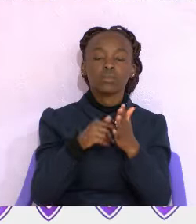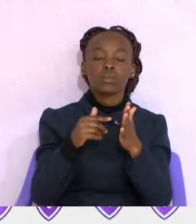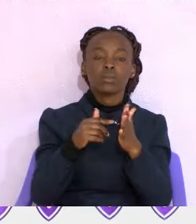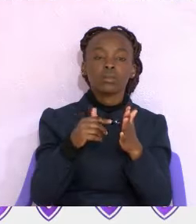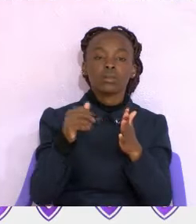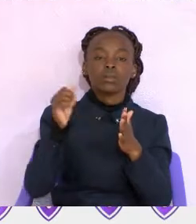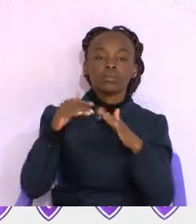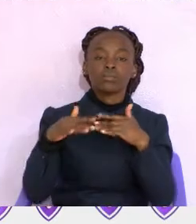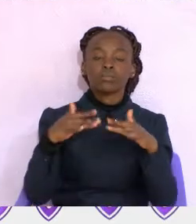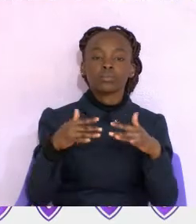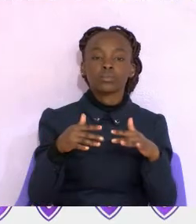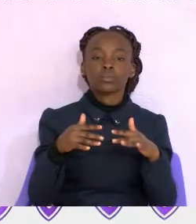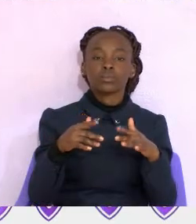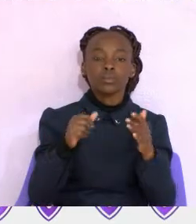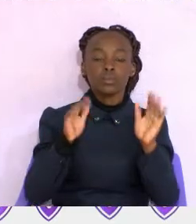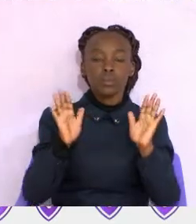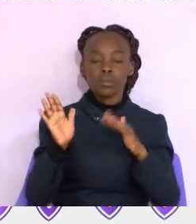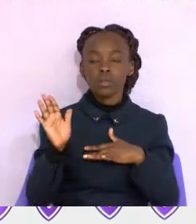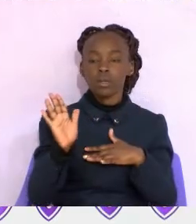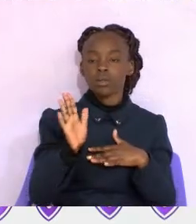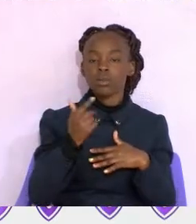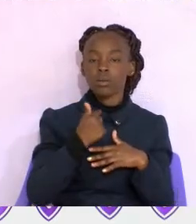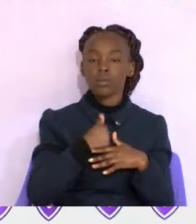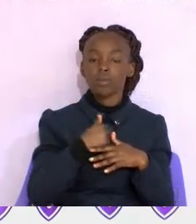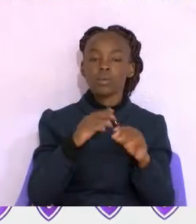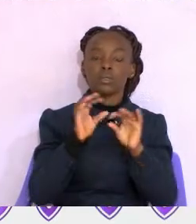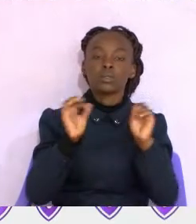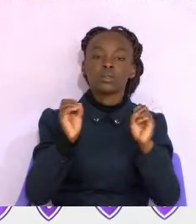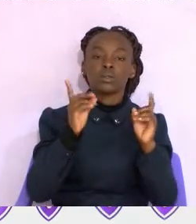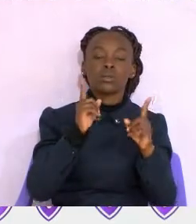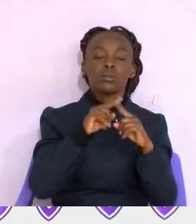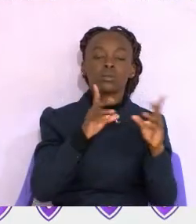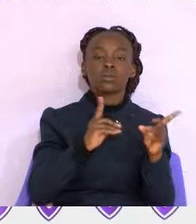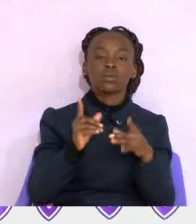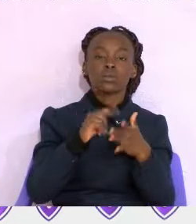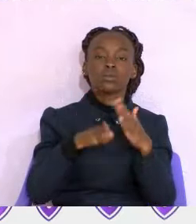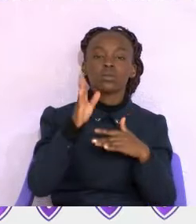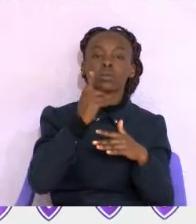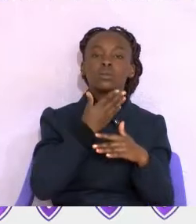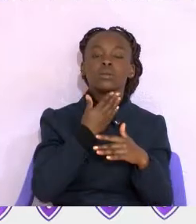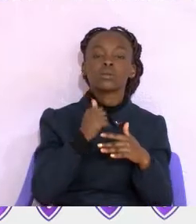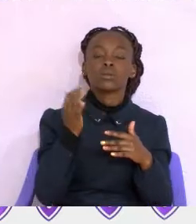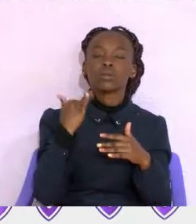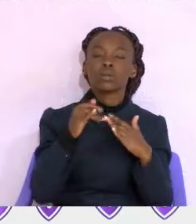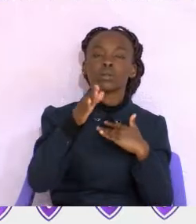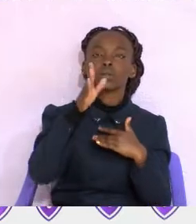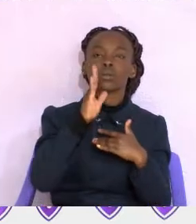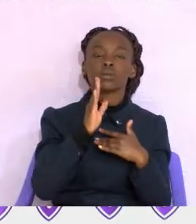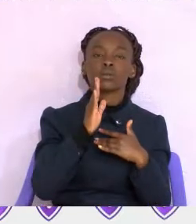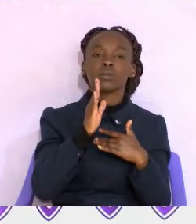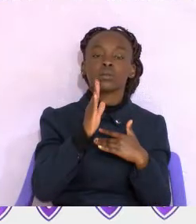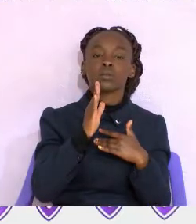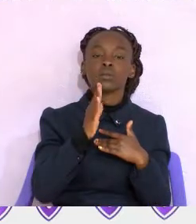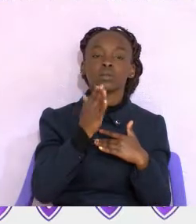na kwamba haitanisimamisha kwa kufanya kusudi la Mungu kwa maisha yangu. Maana Mungu alishaniambia mahala napashwa kukua na